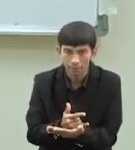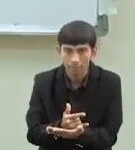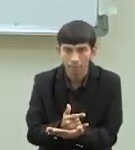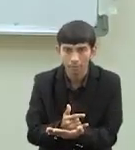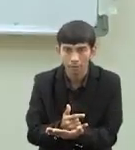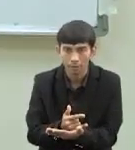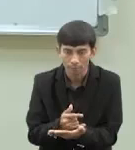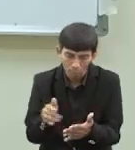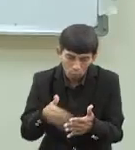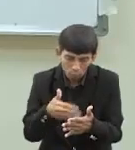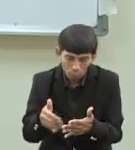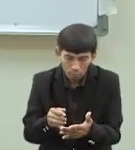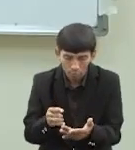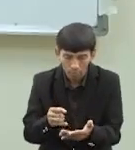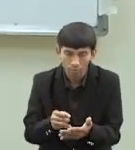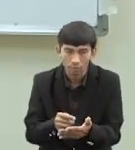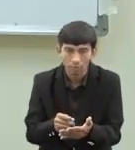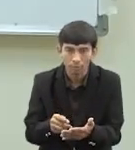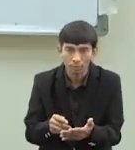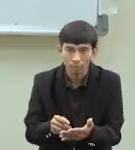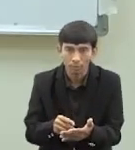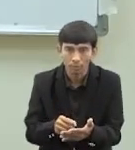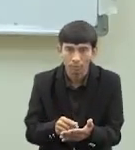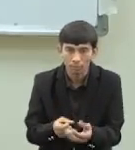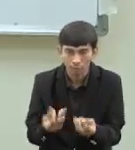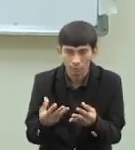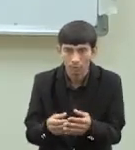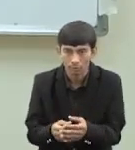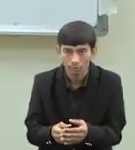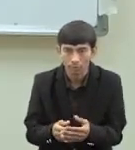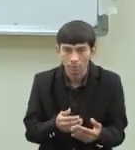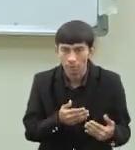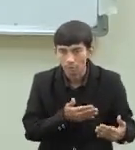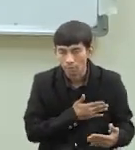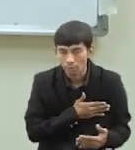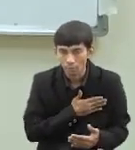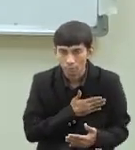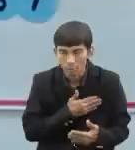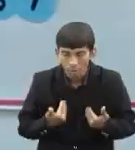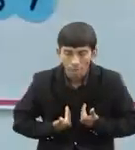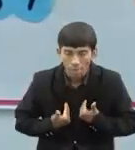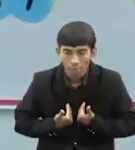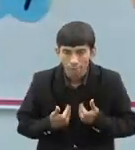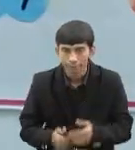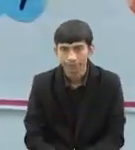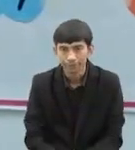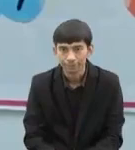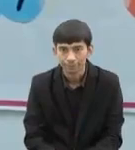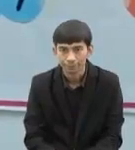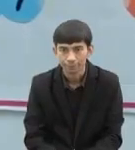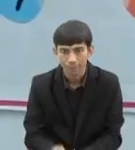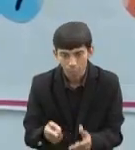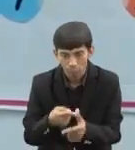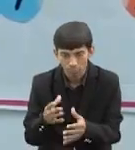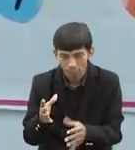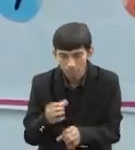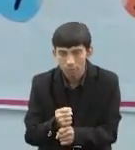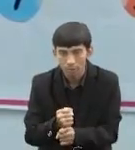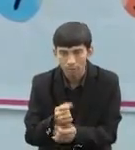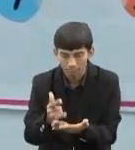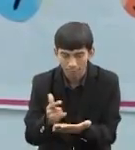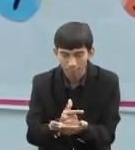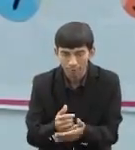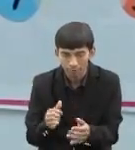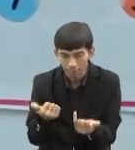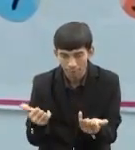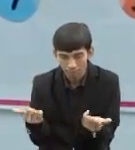này cụ cất thang ngày nâng dược ban sâu cũng nạp ít chăn mình tên và hai chị anh biên là à rắm tha nơi họ mình thích em này ta muốn mình